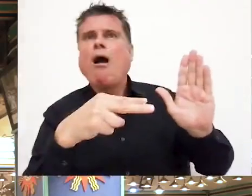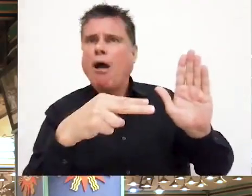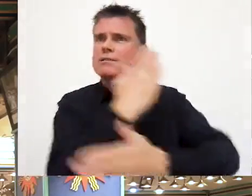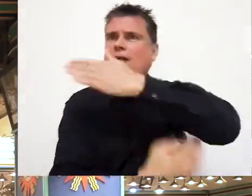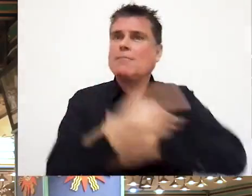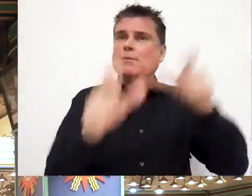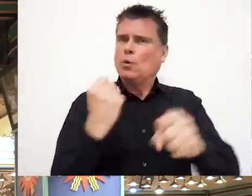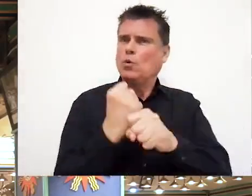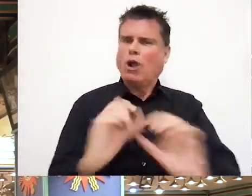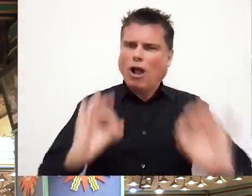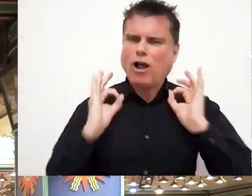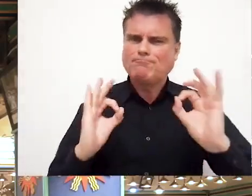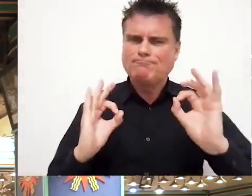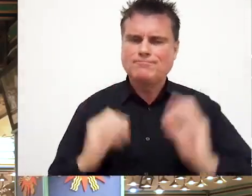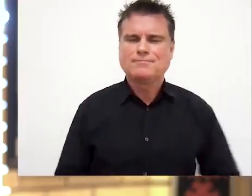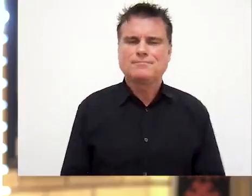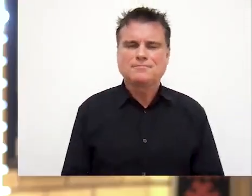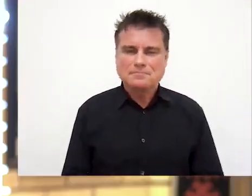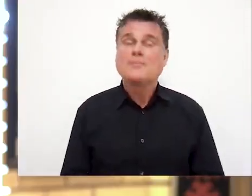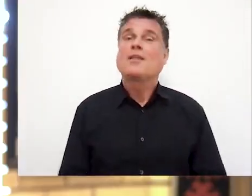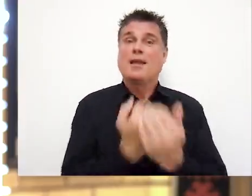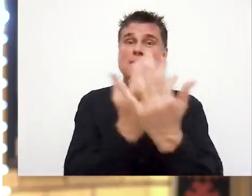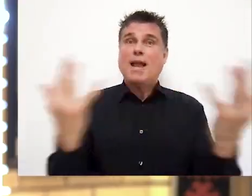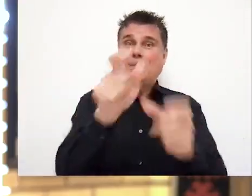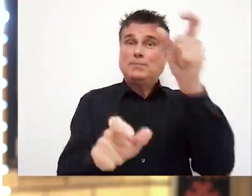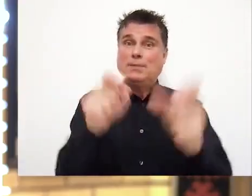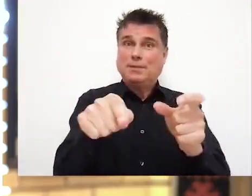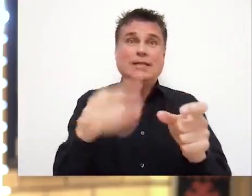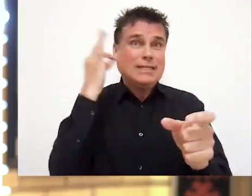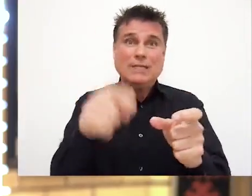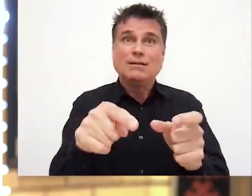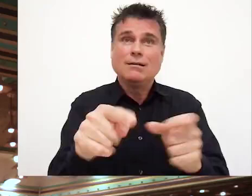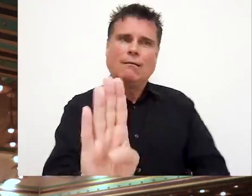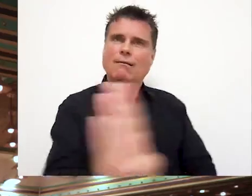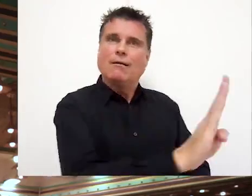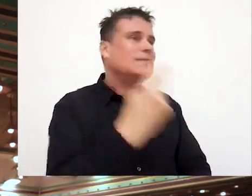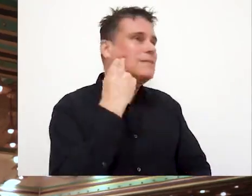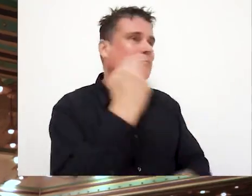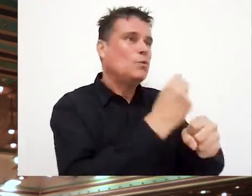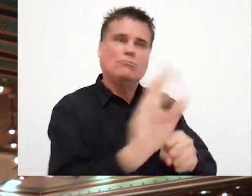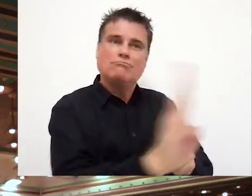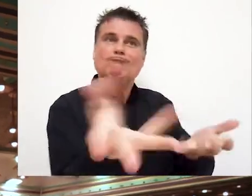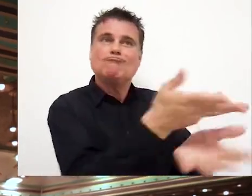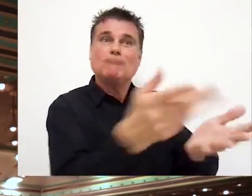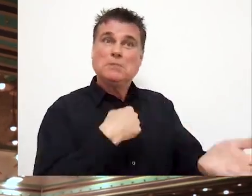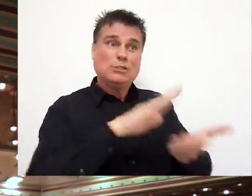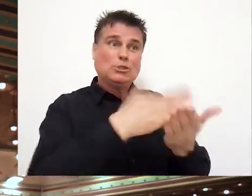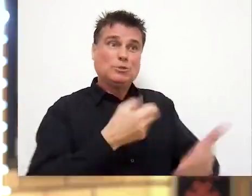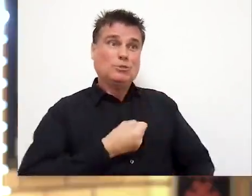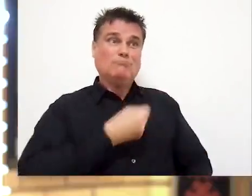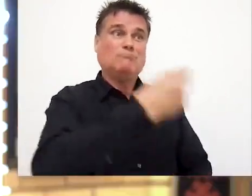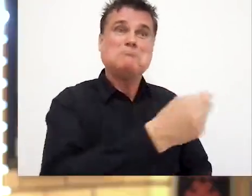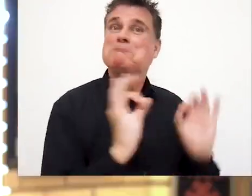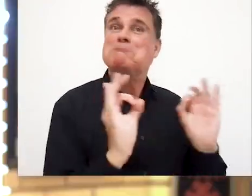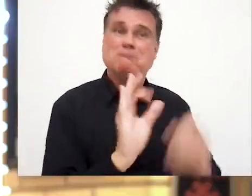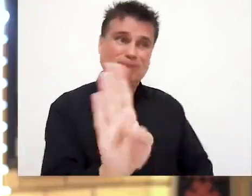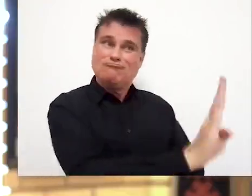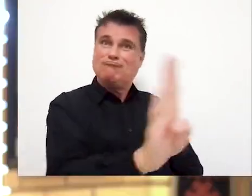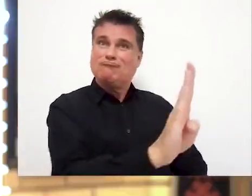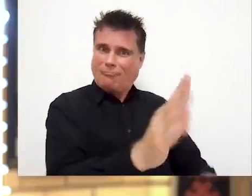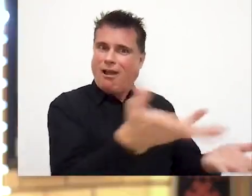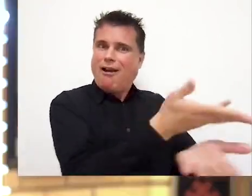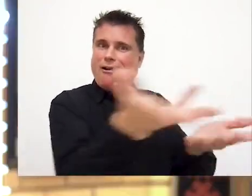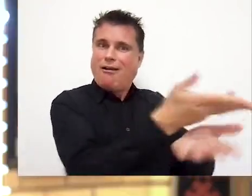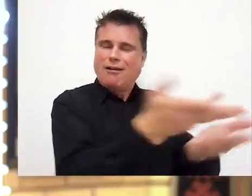disabilities in Iraq. وصار هسه ما شاء الله أكثر من زمان يجون يتواصلون بدون ما أنا أكون موجودة. هذا الشيء كلش